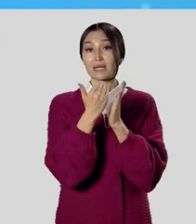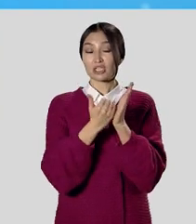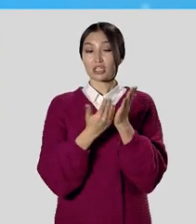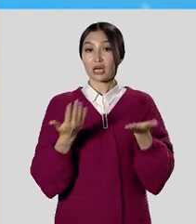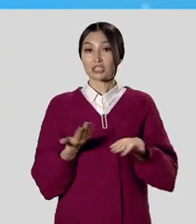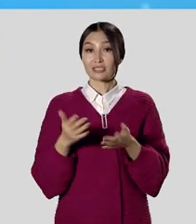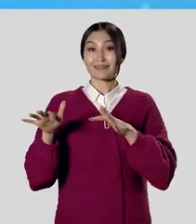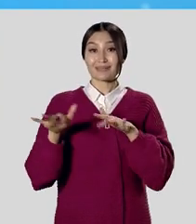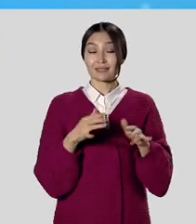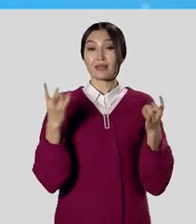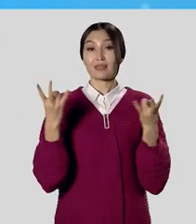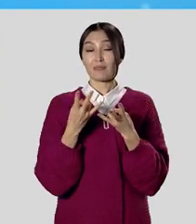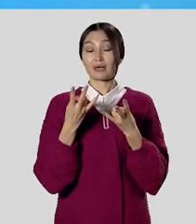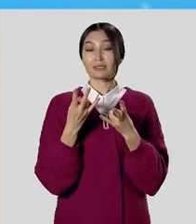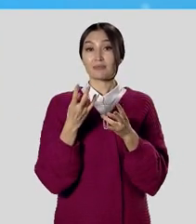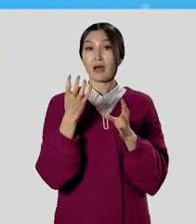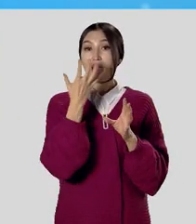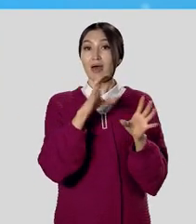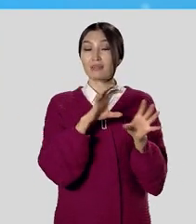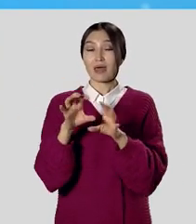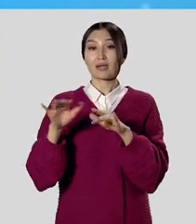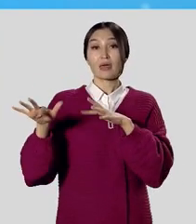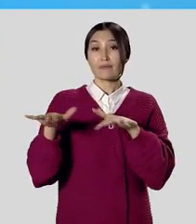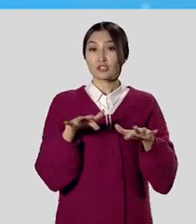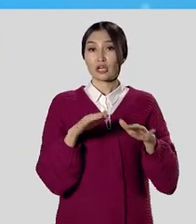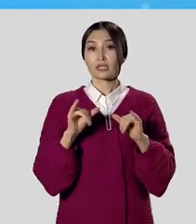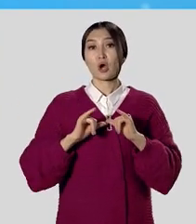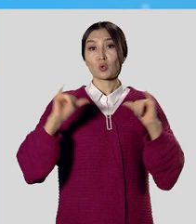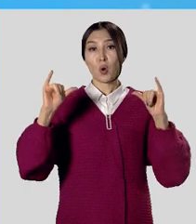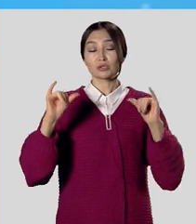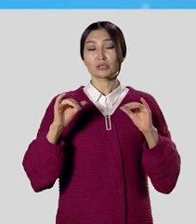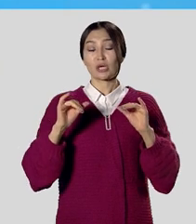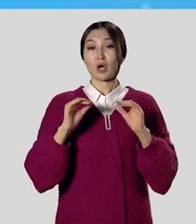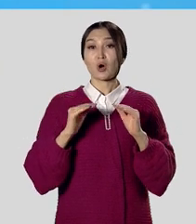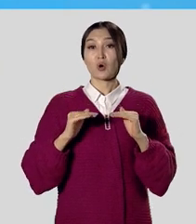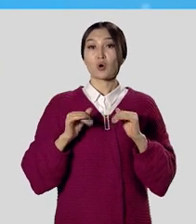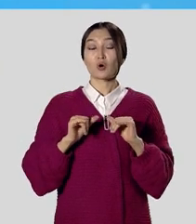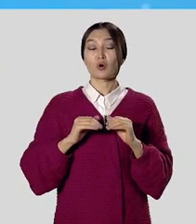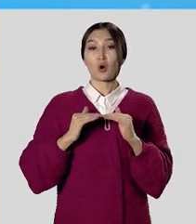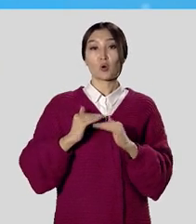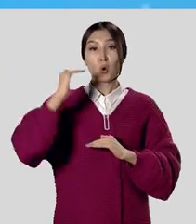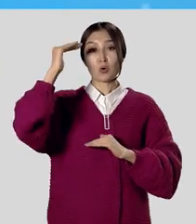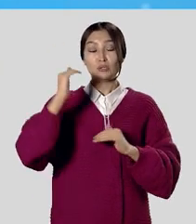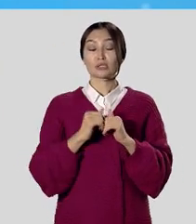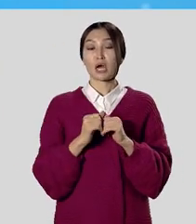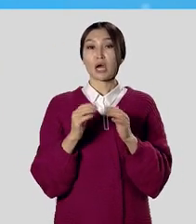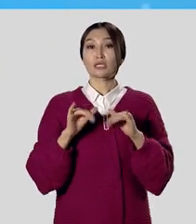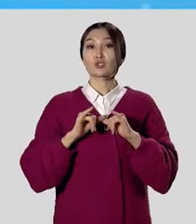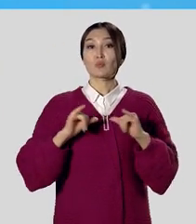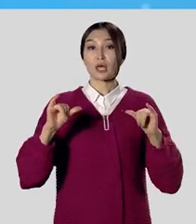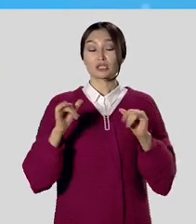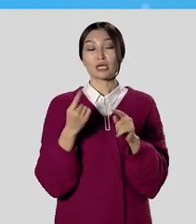жизнедеятельности необходима энергия. Движение, рост, развитие, размножение – все